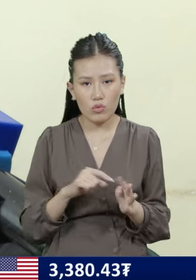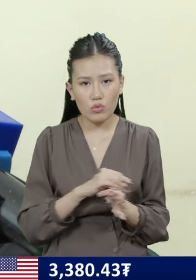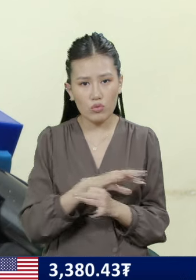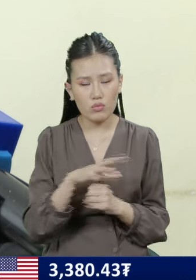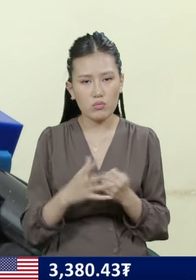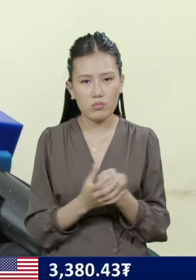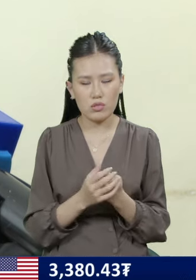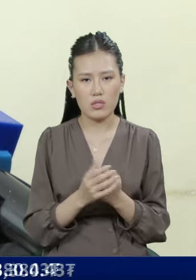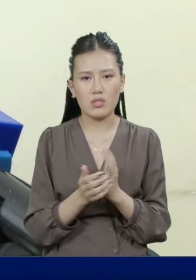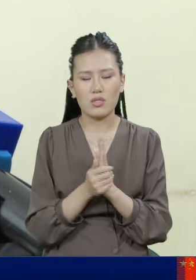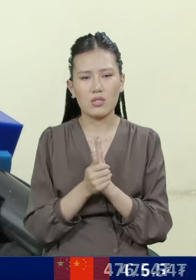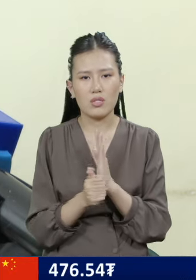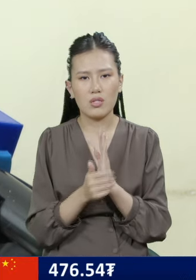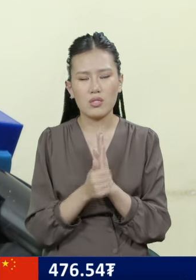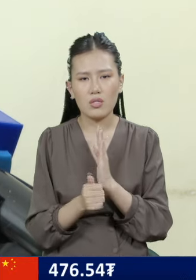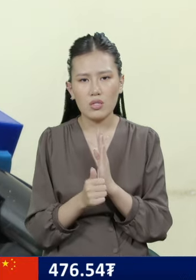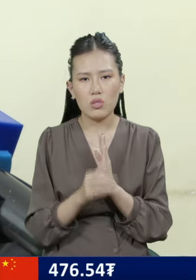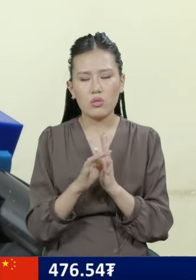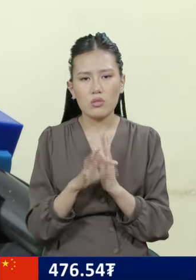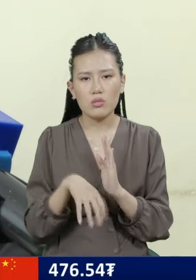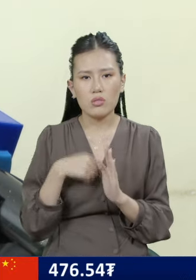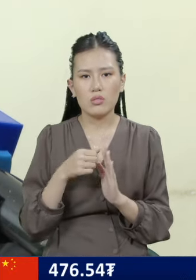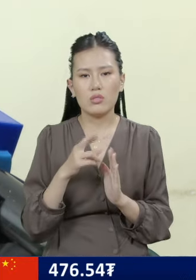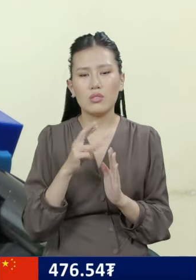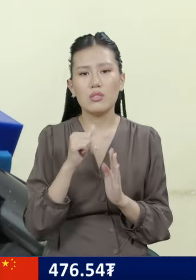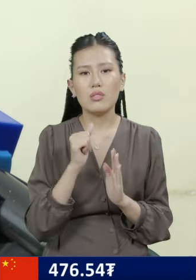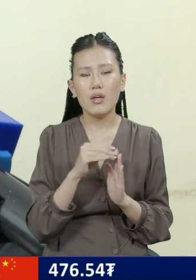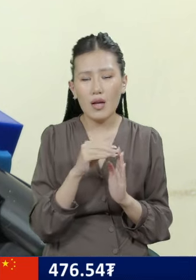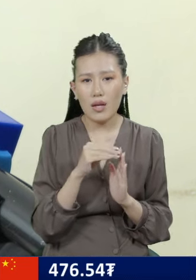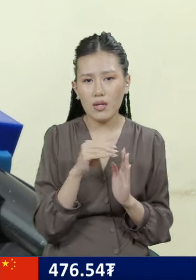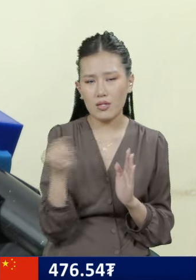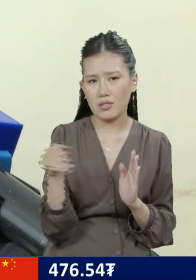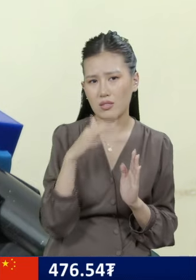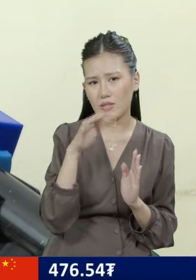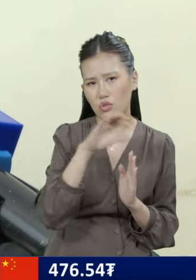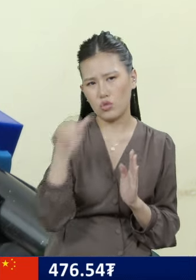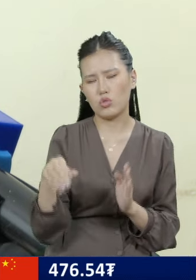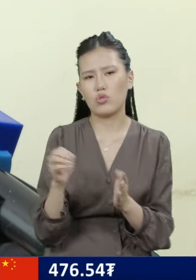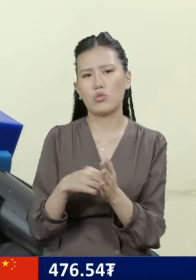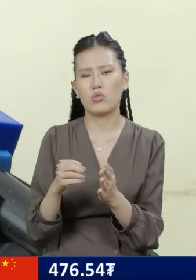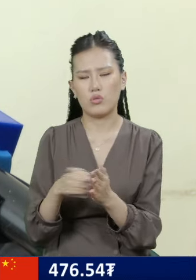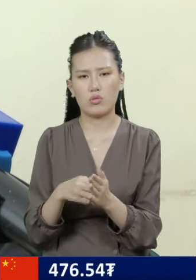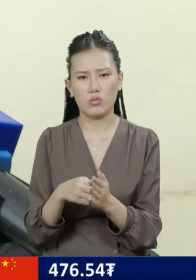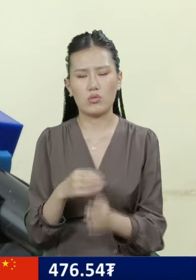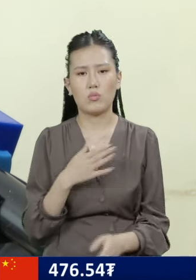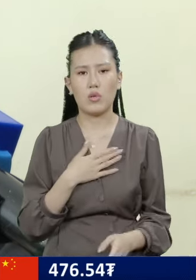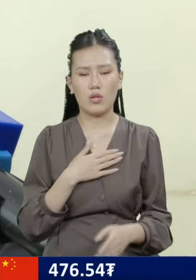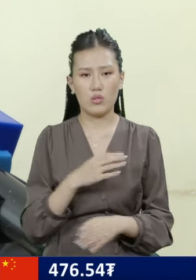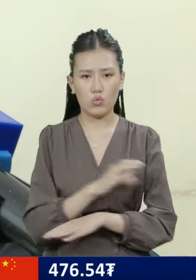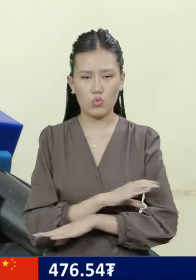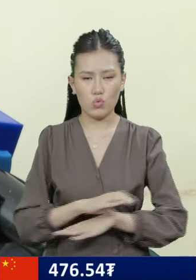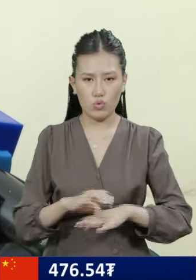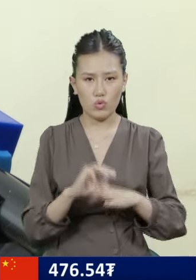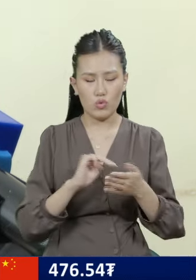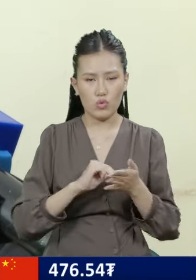тэр ур чадвар болоо тийм ээ мэдлэгийг бол бас орхигдуулж болохгүй за энэ нь бол хамгийн цөөнд манай сургуулийн төлөвлөгөн дээр мэрэгжил